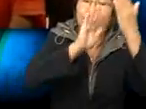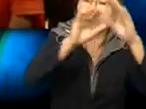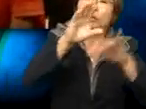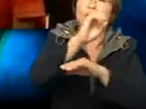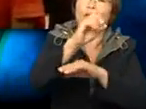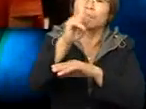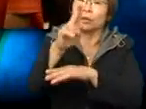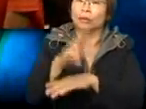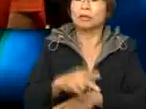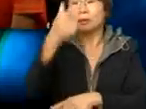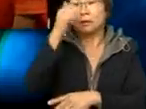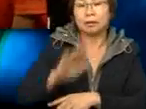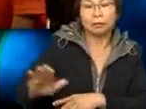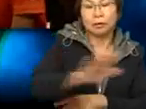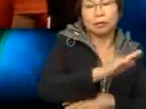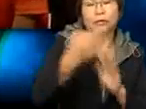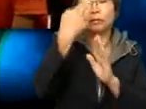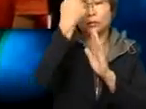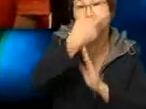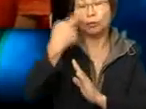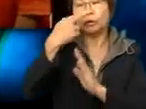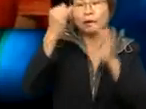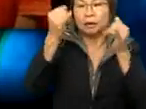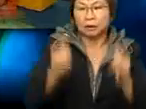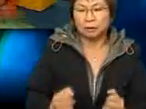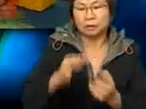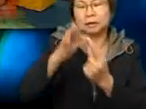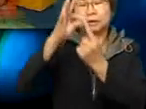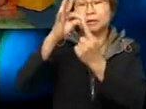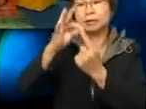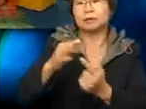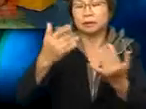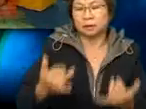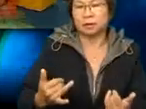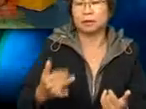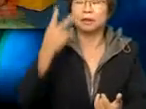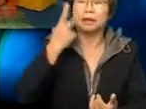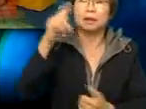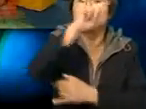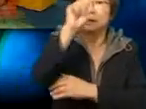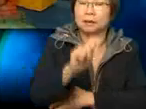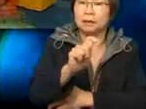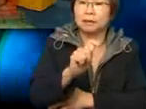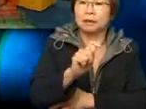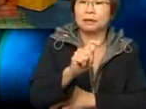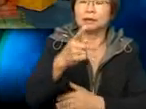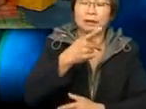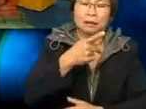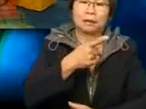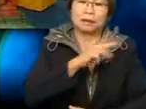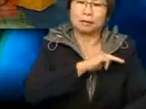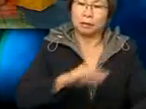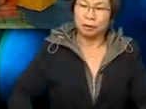ini kerana mereka merupakan insan istimewa. Sekarang Kak Ati nak tanya, kementerian manakah